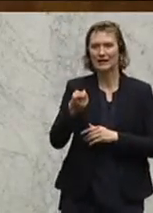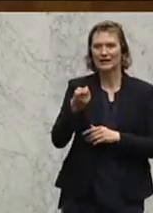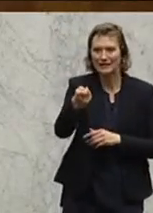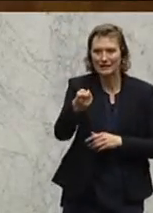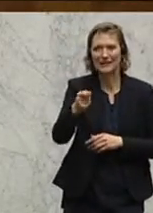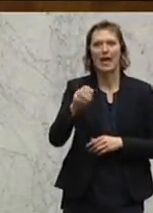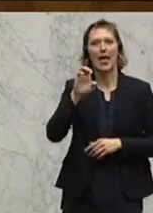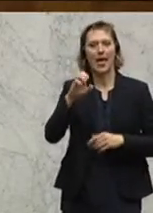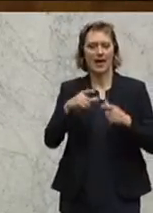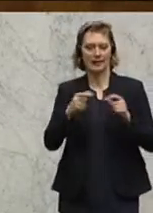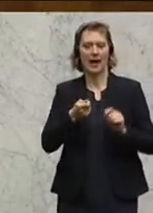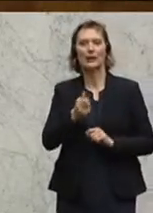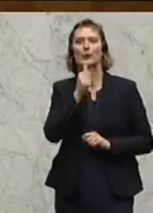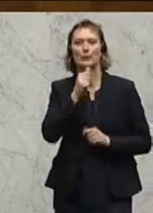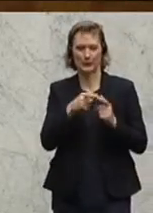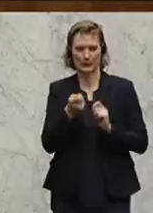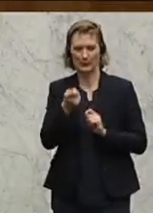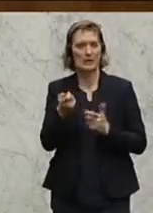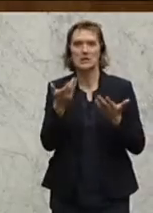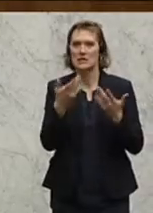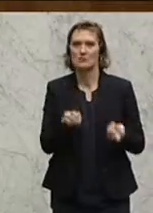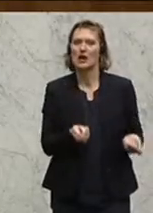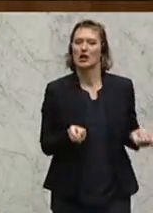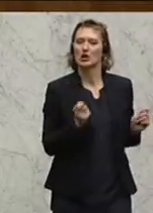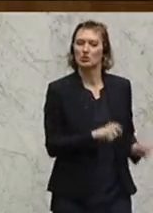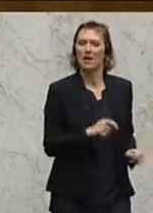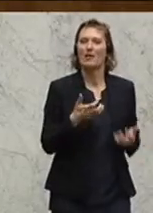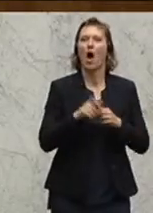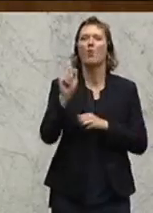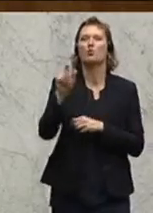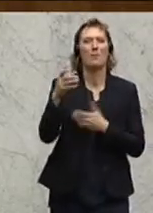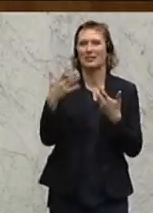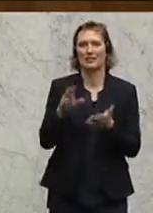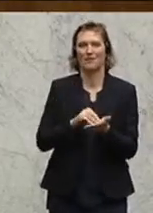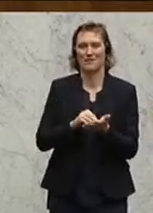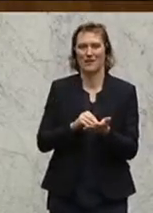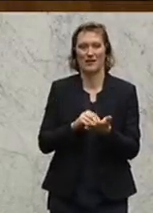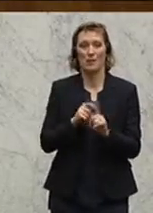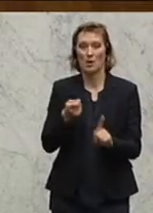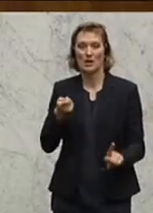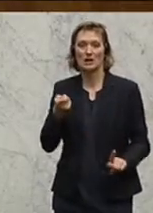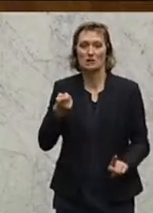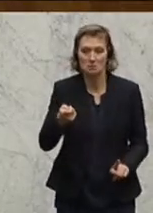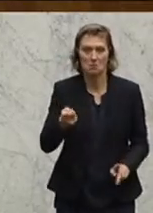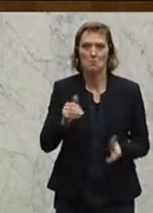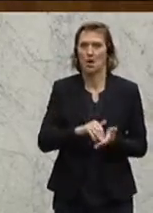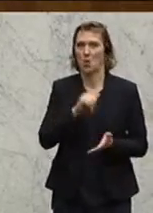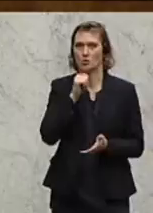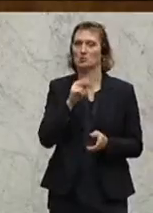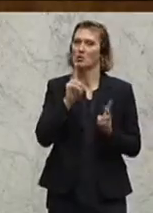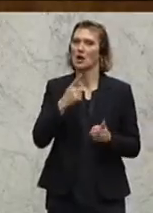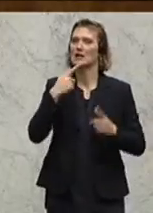die E-Card aufgrund der Kritik der Sozialversicherung gesperrt ist für diese Automaten, erfolgt keine Legitimation mehr.